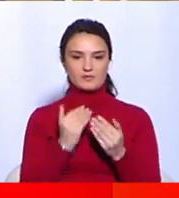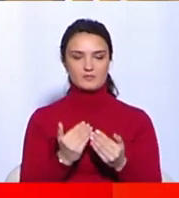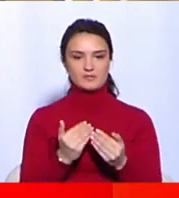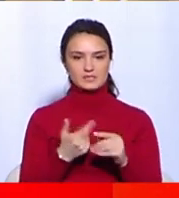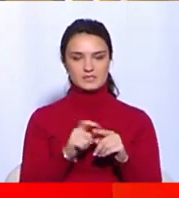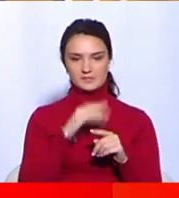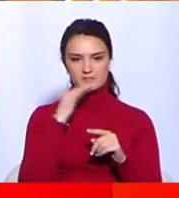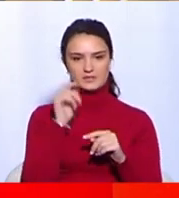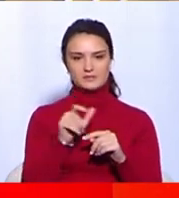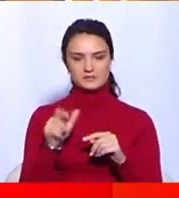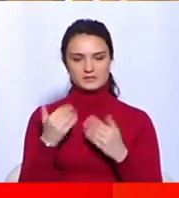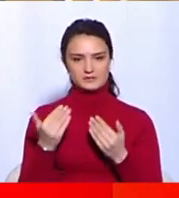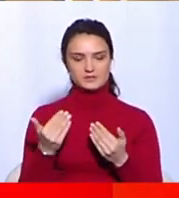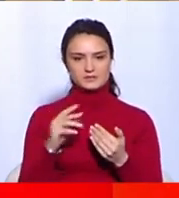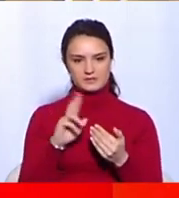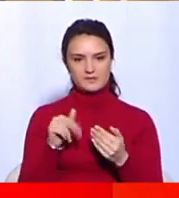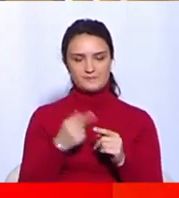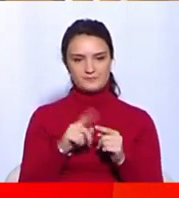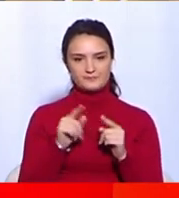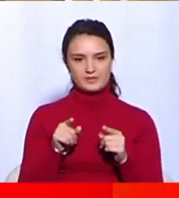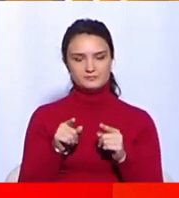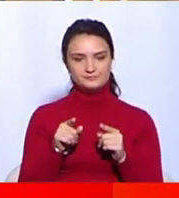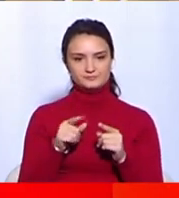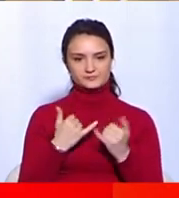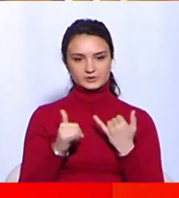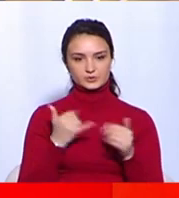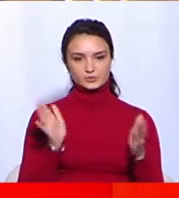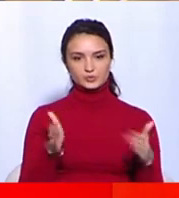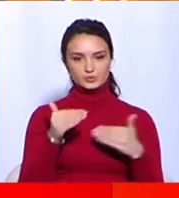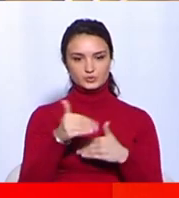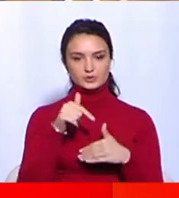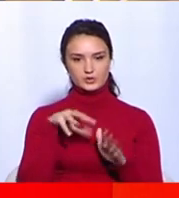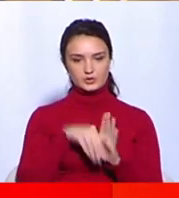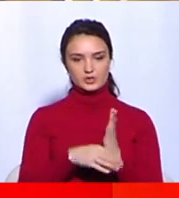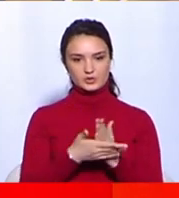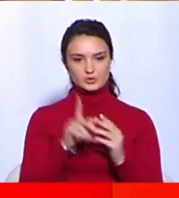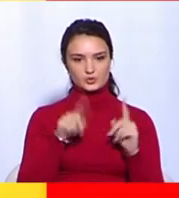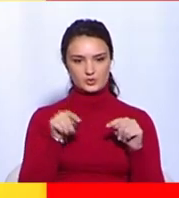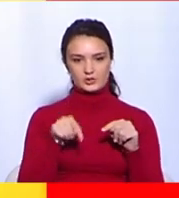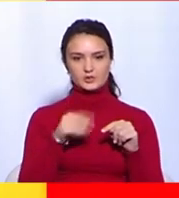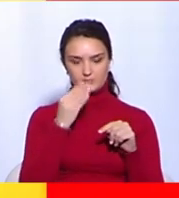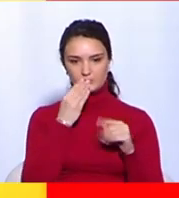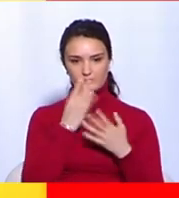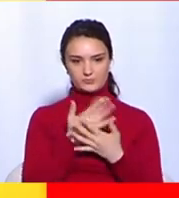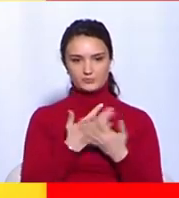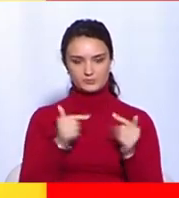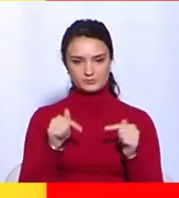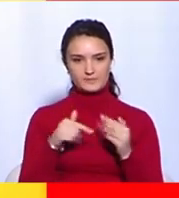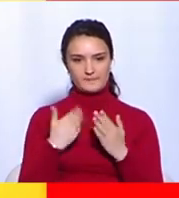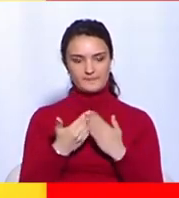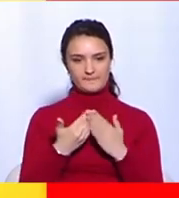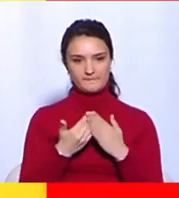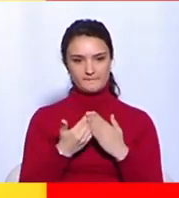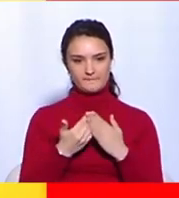წყაროს ძალიან ბევრი ადამიანისათვის და აი ახლა ყვითელ ზონაში არის ზოგიერთი ამ ტიპის პროდუქტი წარმოადგენილი